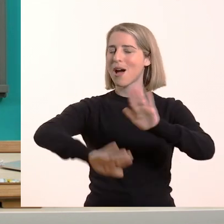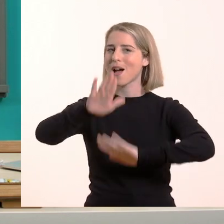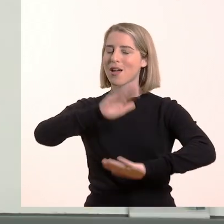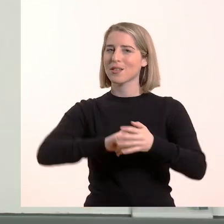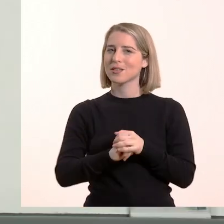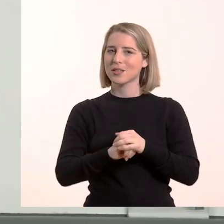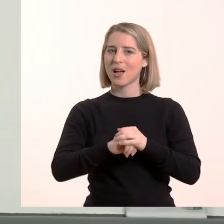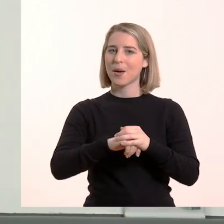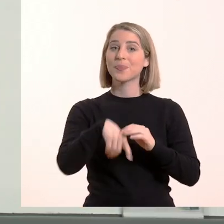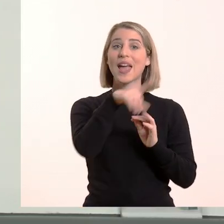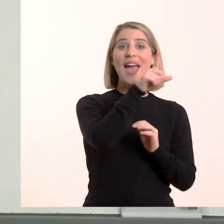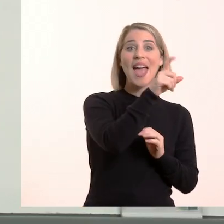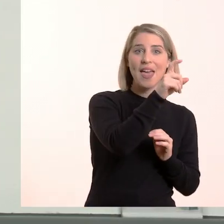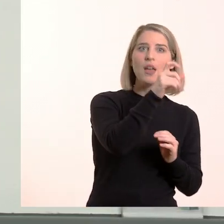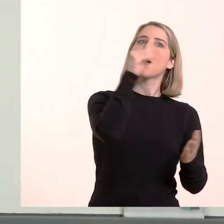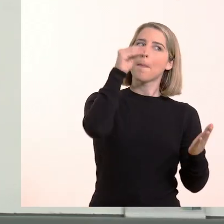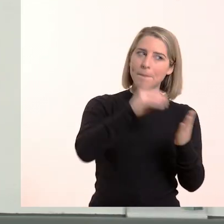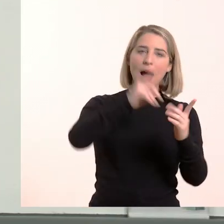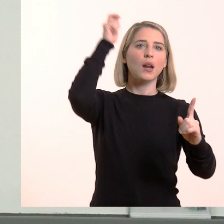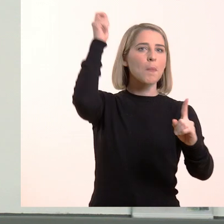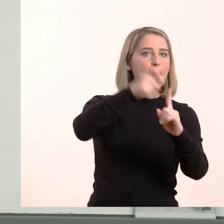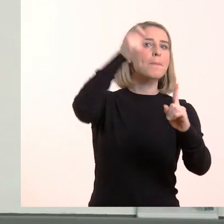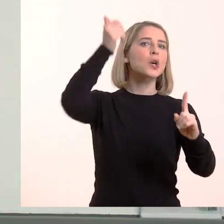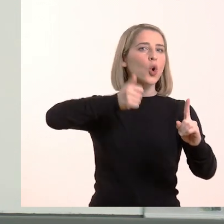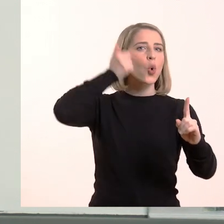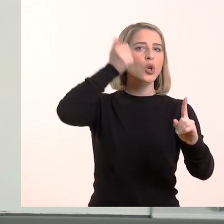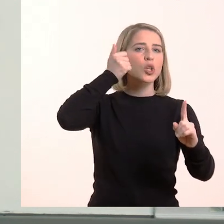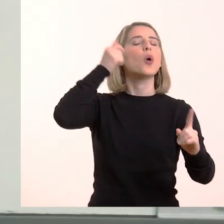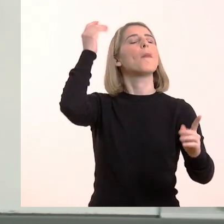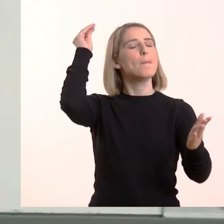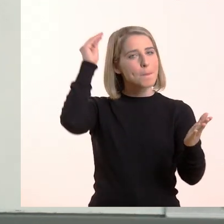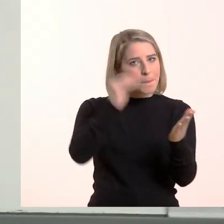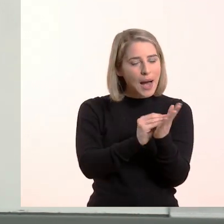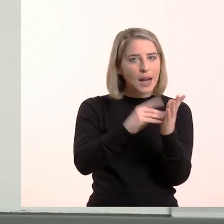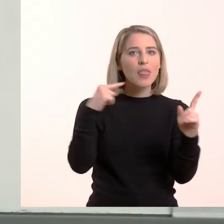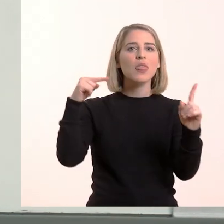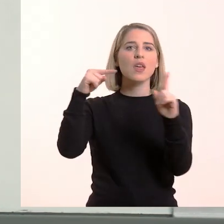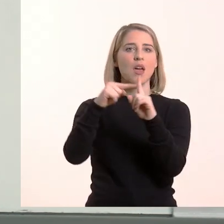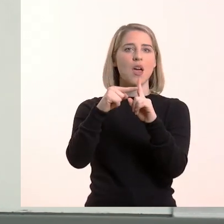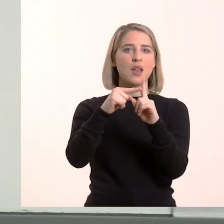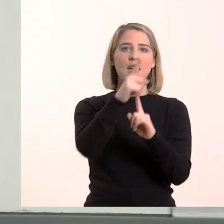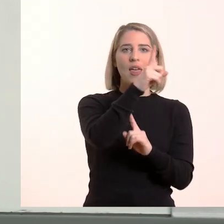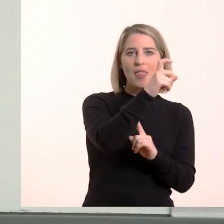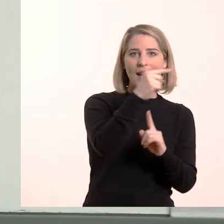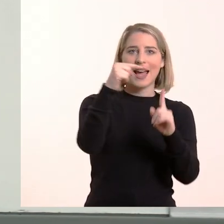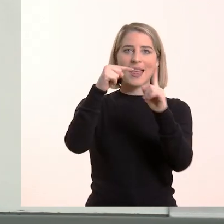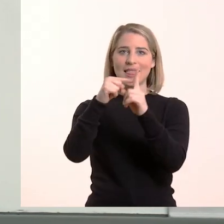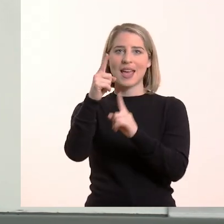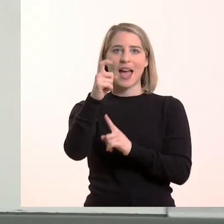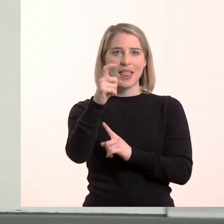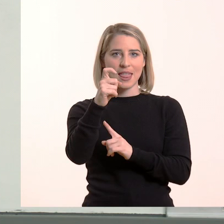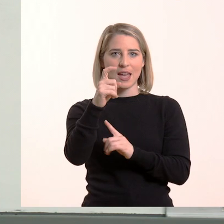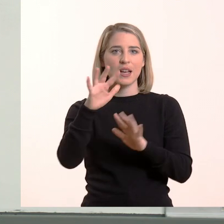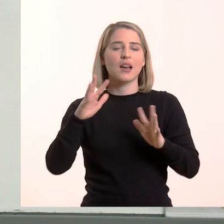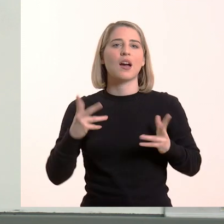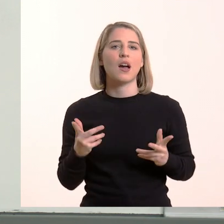10. Ξανά. Είπαμε με το κόκκινο διαιρεί. Δια 10. 1-0